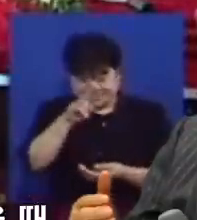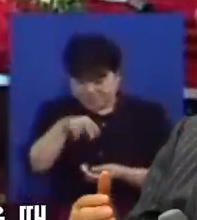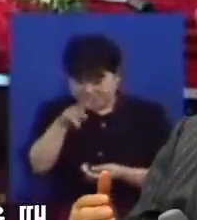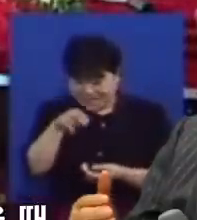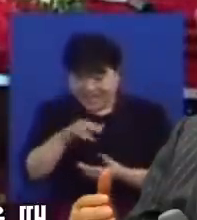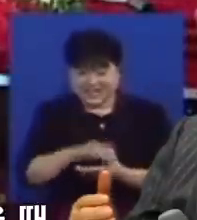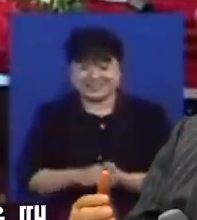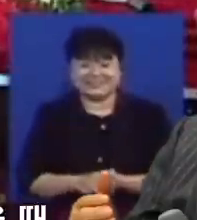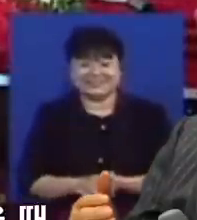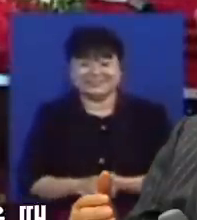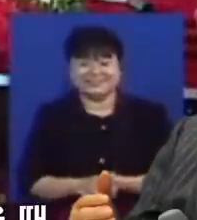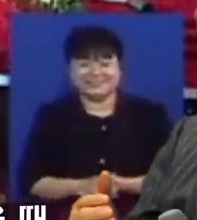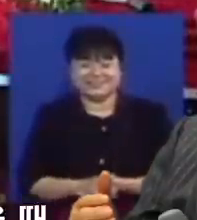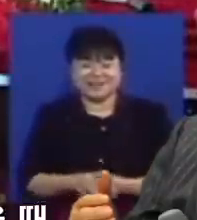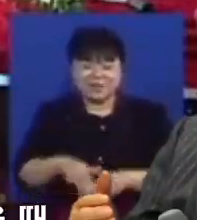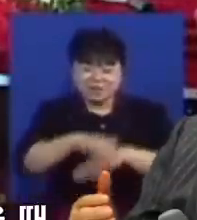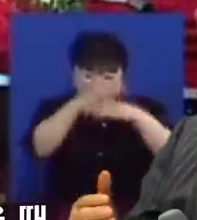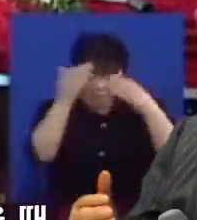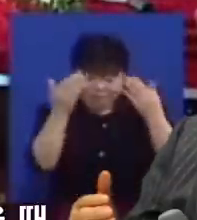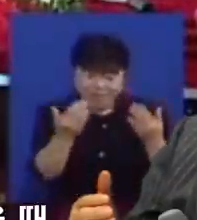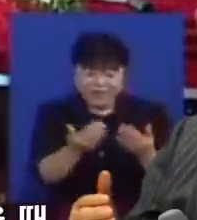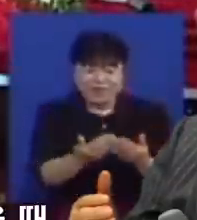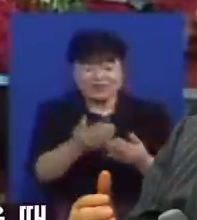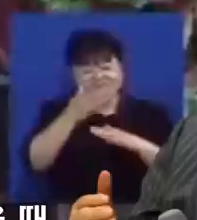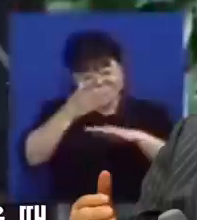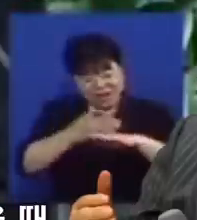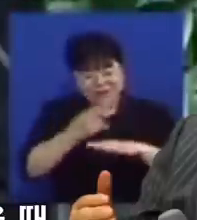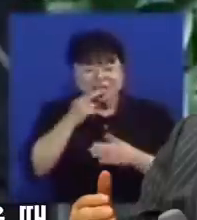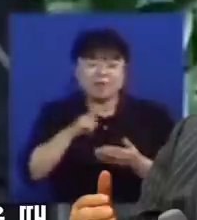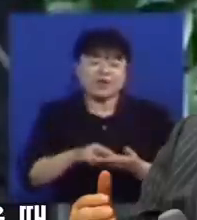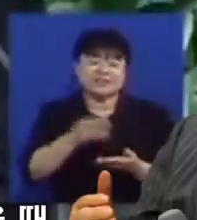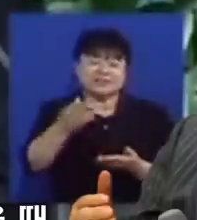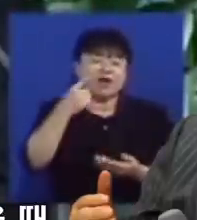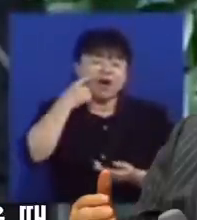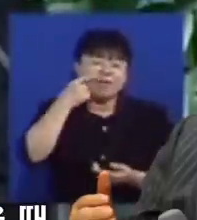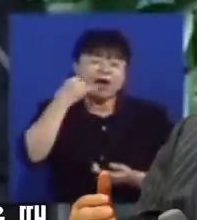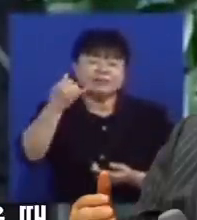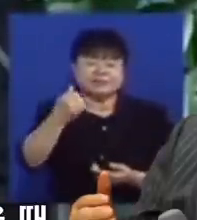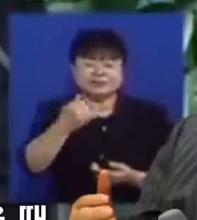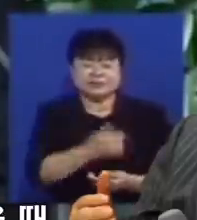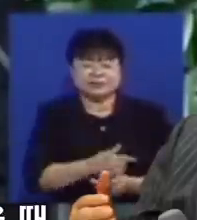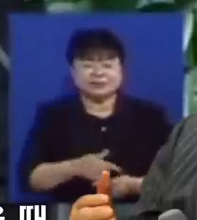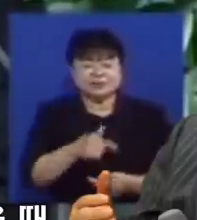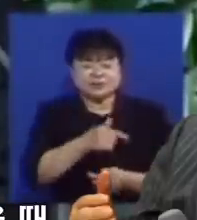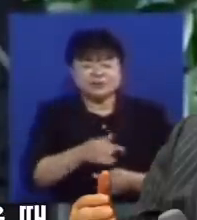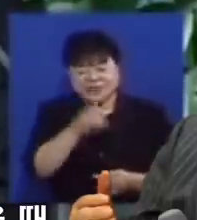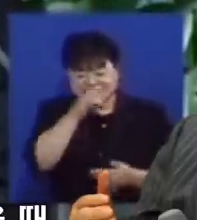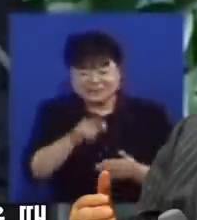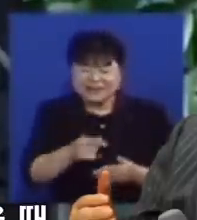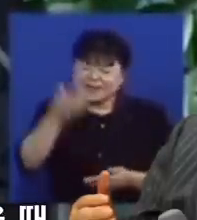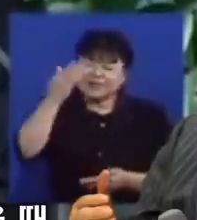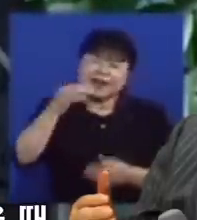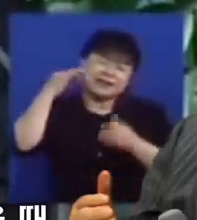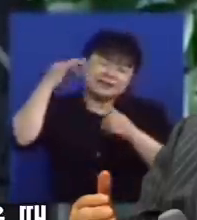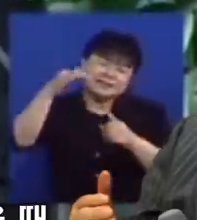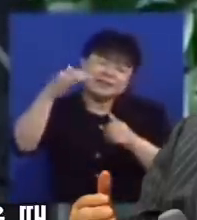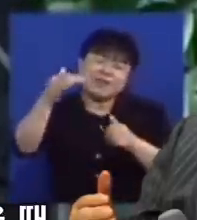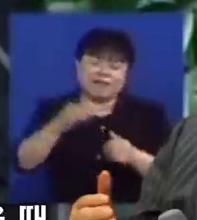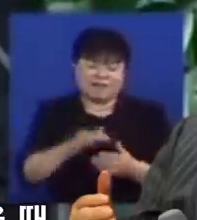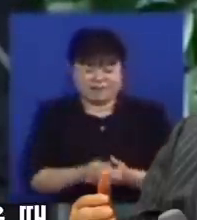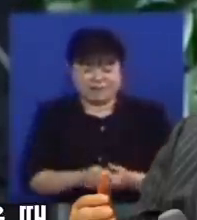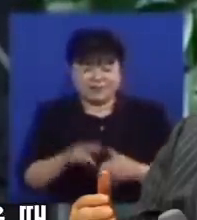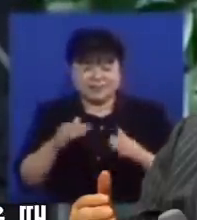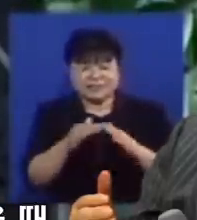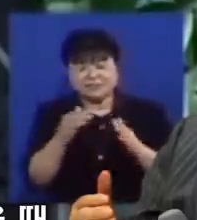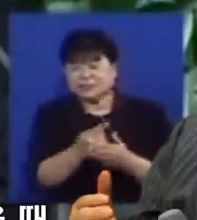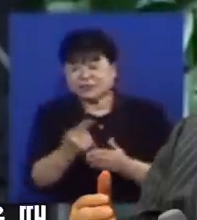보니까 모두 다 감사하는 편지였습니다. 어머니 아버지 품에 있을 때가 얼마나 좋았는지 모르겠다.